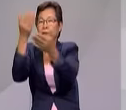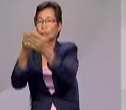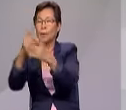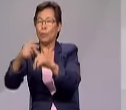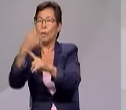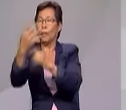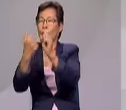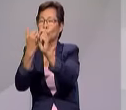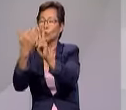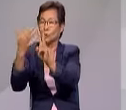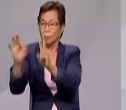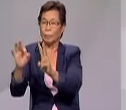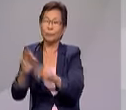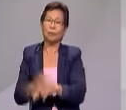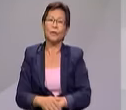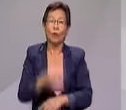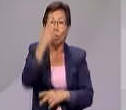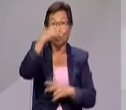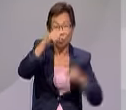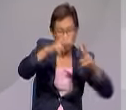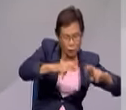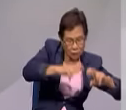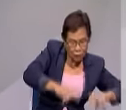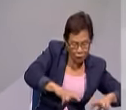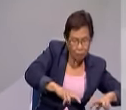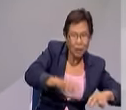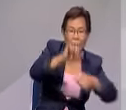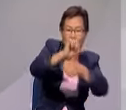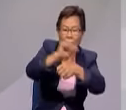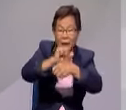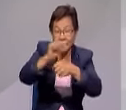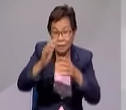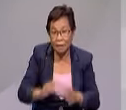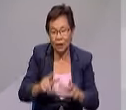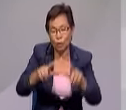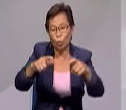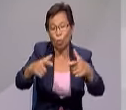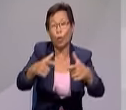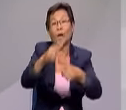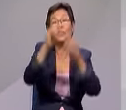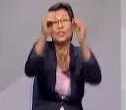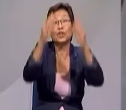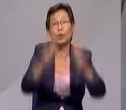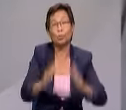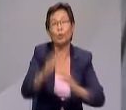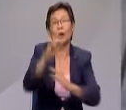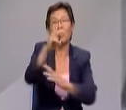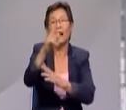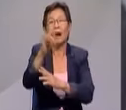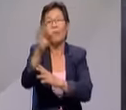April 2019 bagi mengkaji status penjawatan golongan berkenaan.